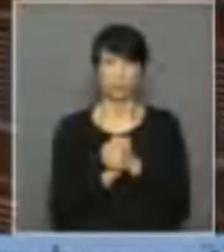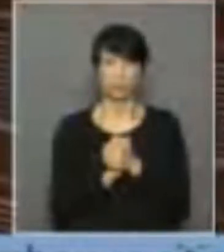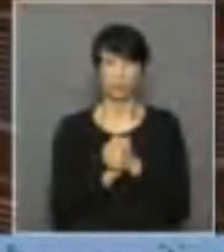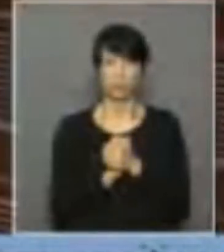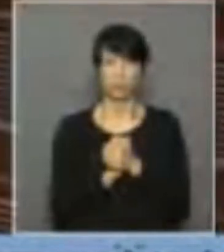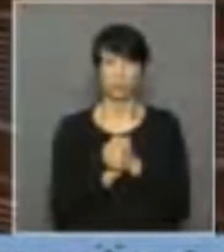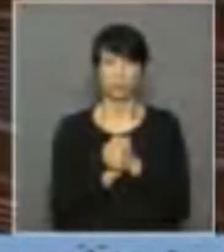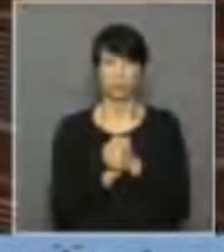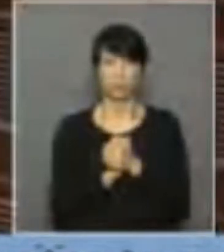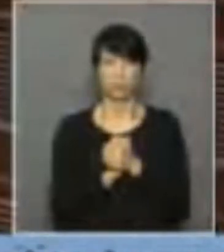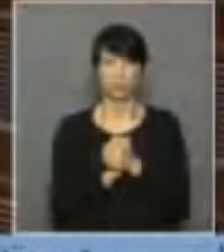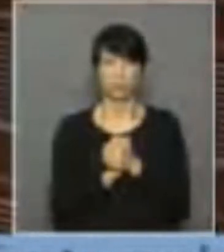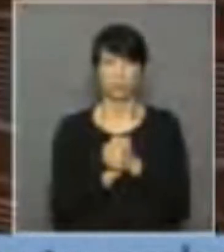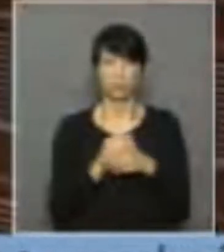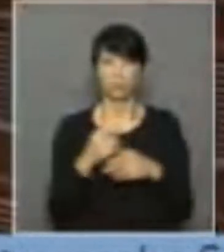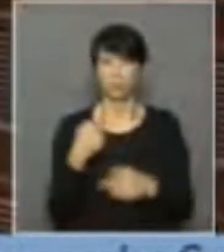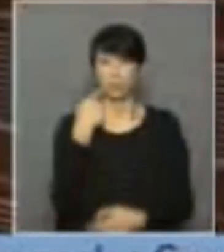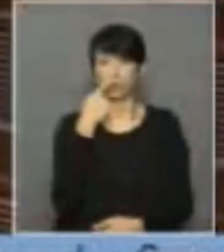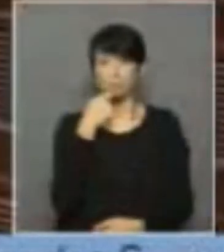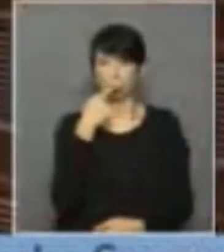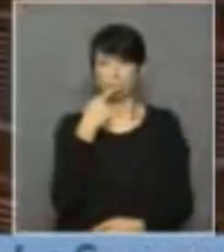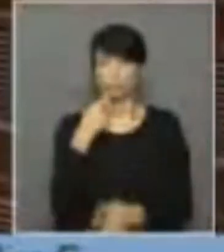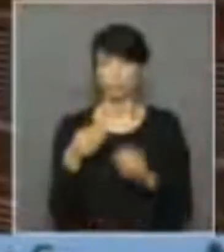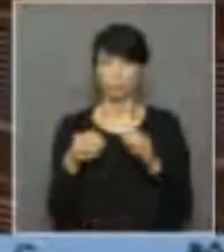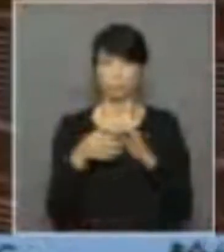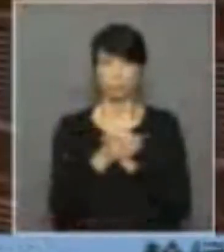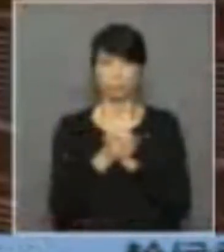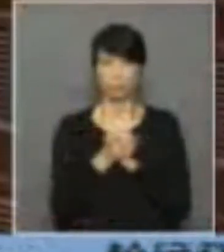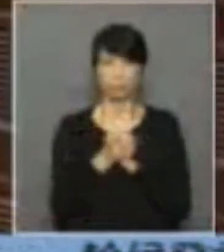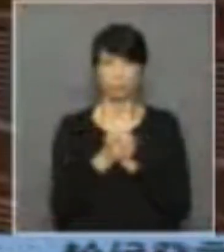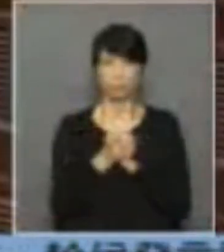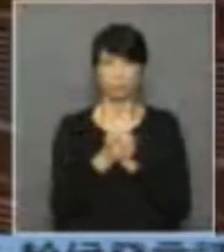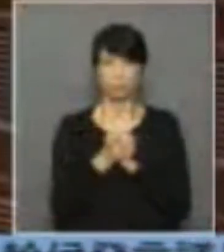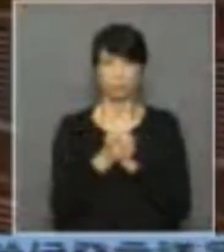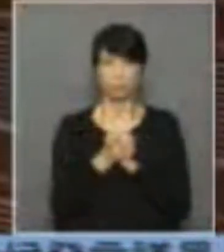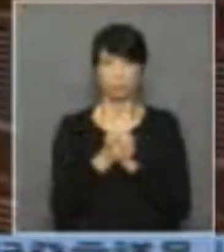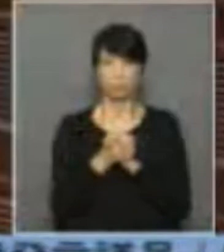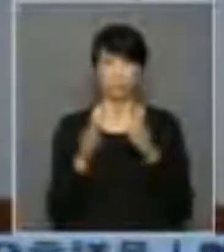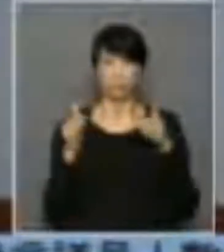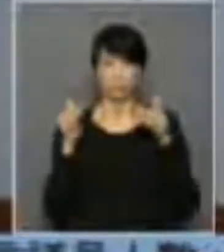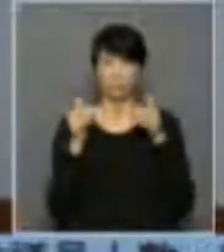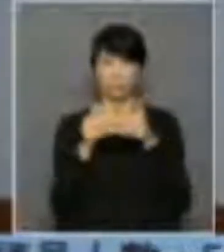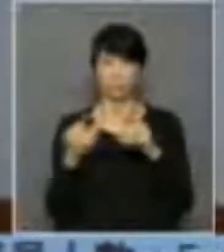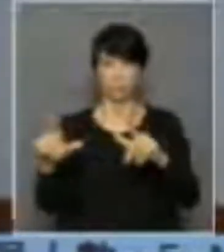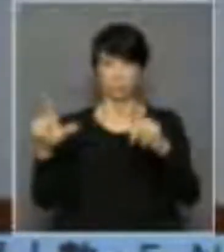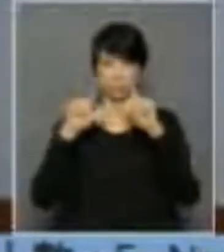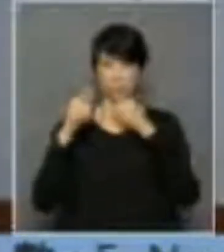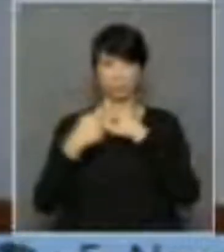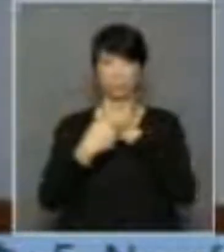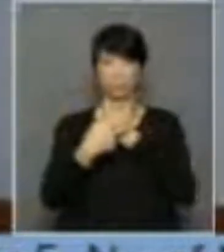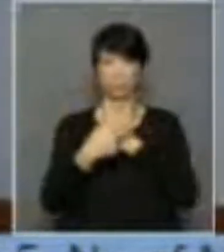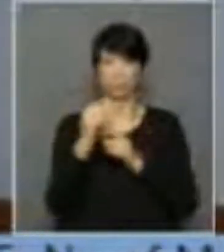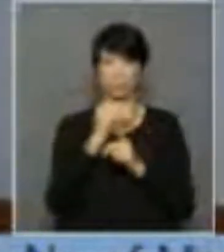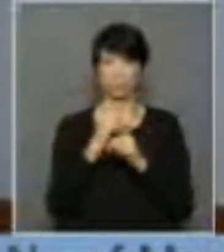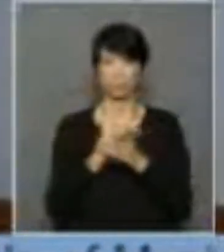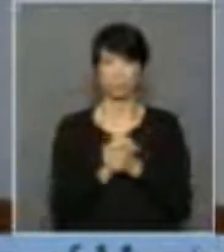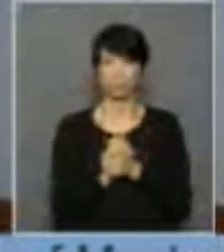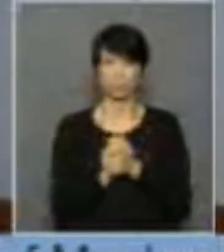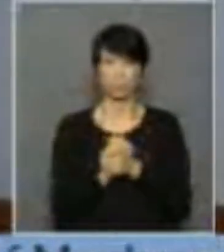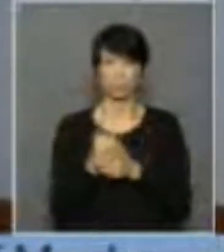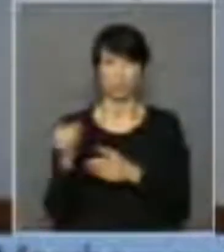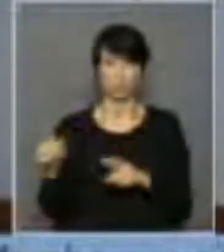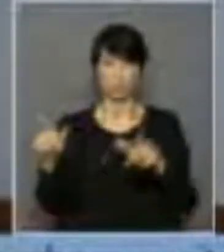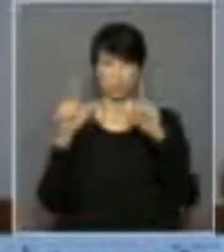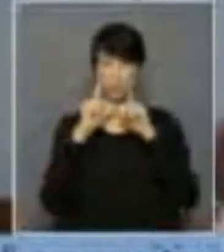主席，我就主要問，即係針對局長嘅回答嘅第一部分。嗱，佢嗰個回答咧